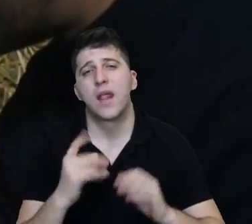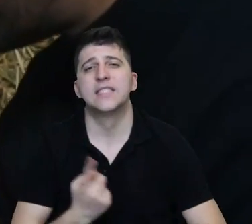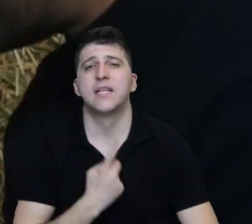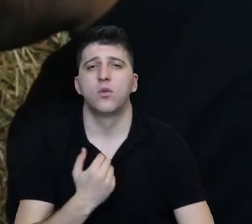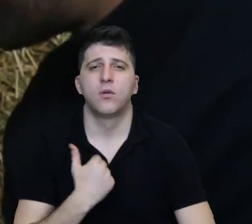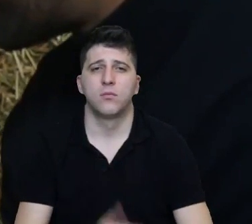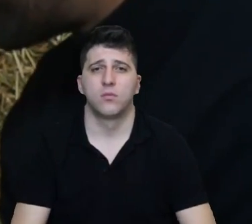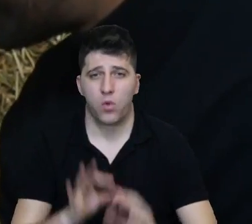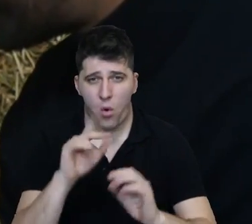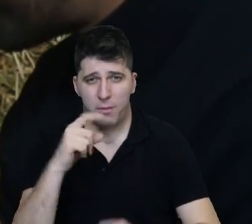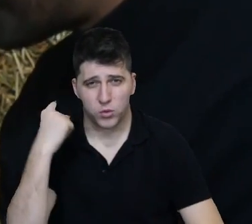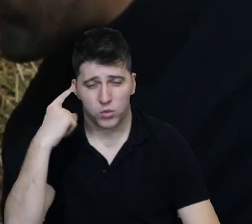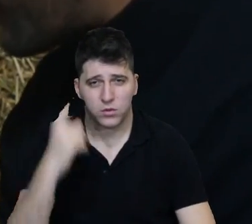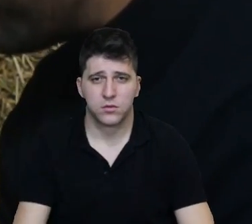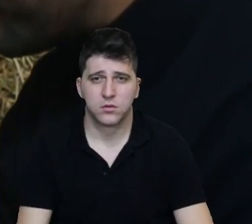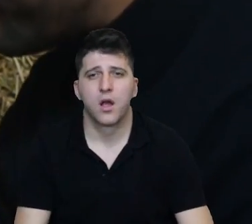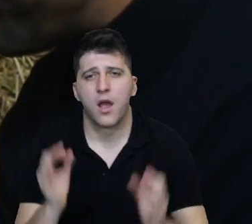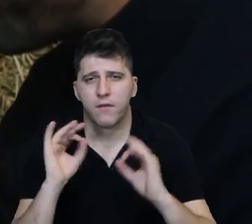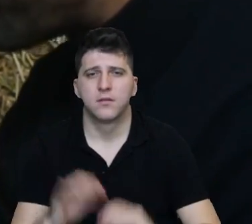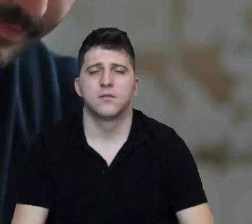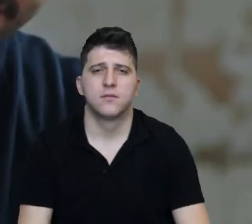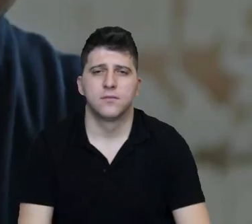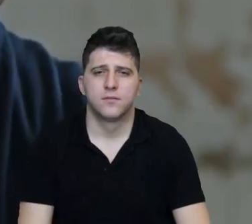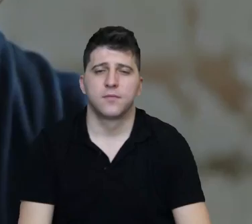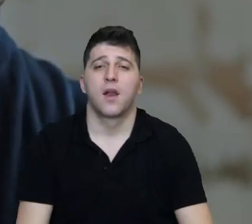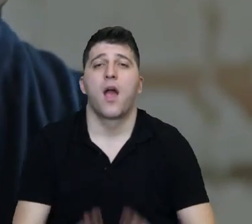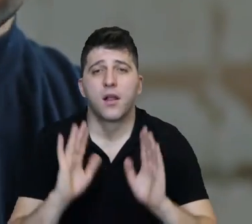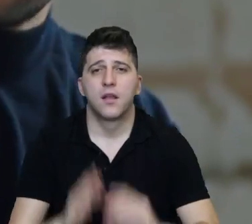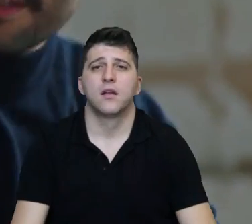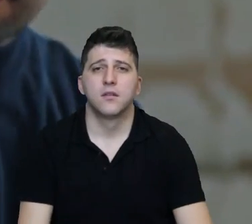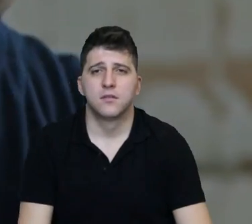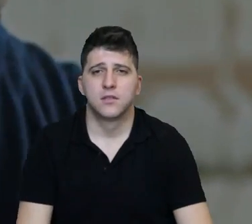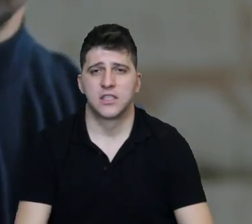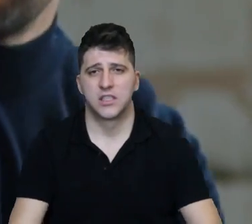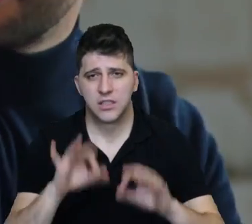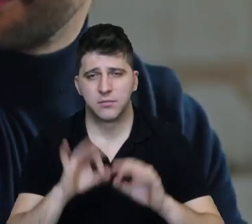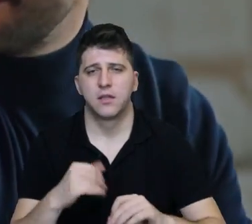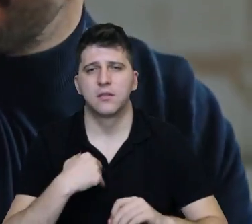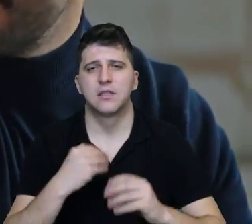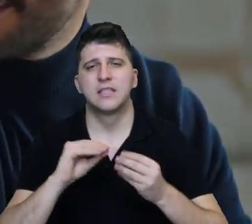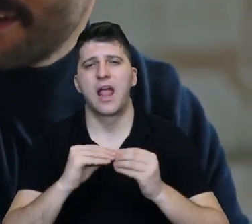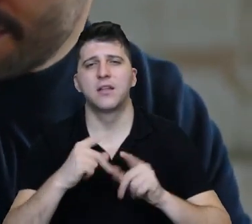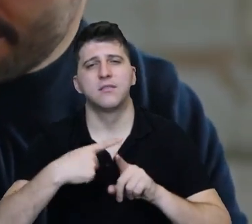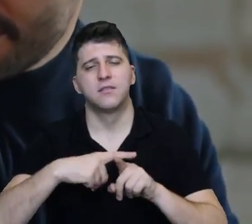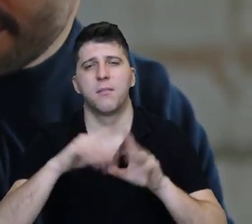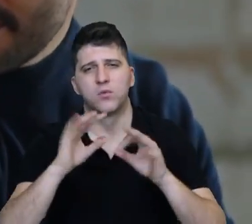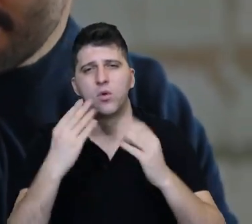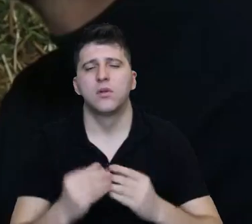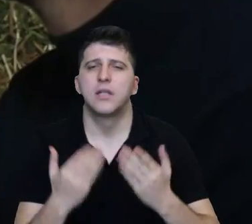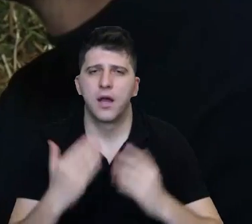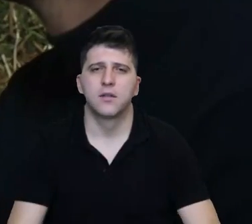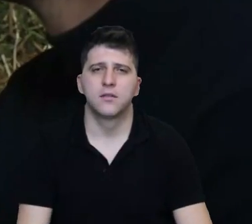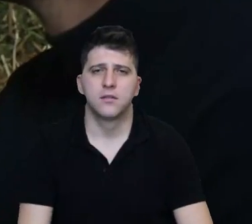hissediyorum. Öyle mi dersin? Evet. Hatta şimdiden dertleşmeye başlayabiliriz.